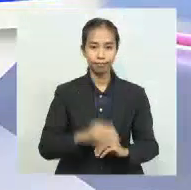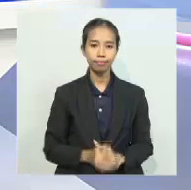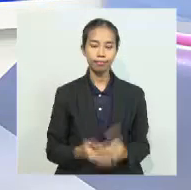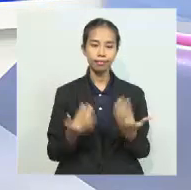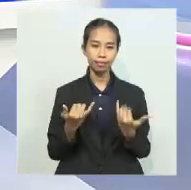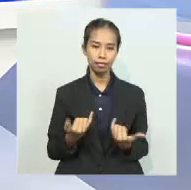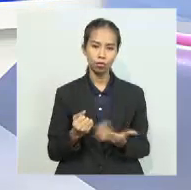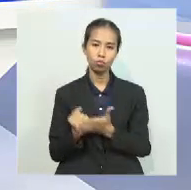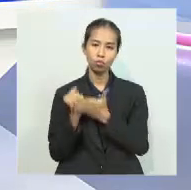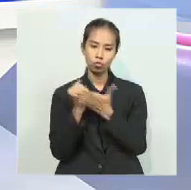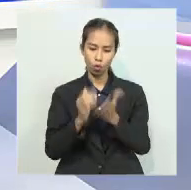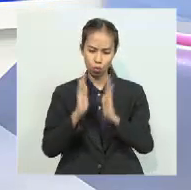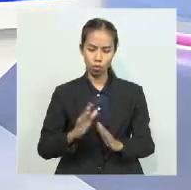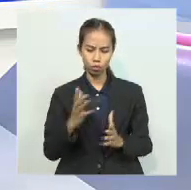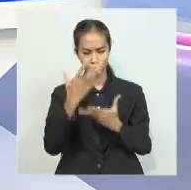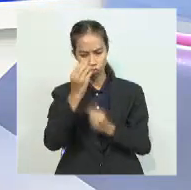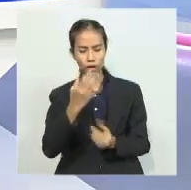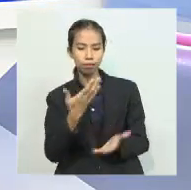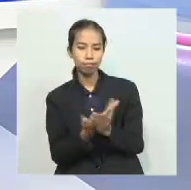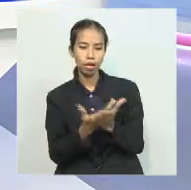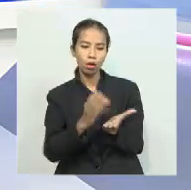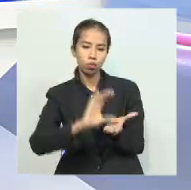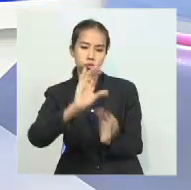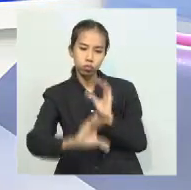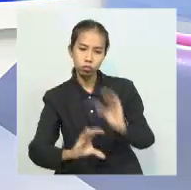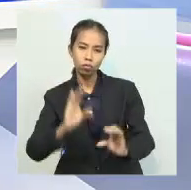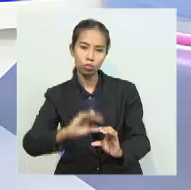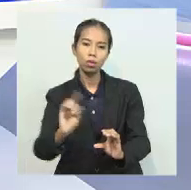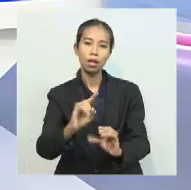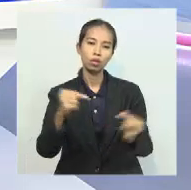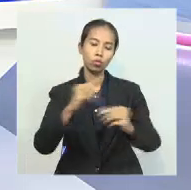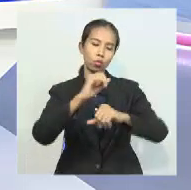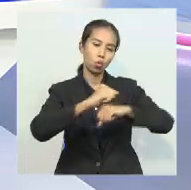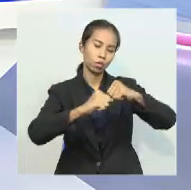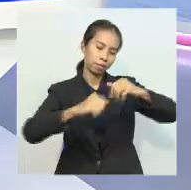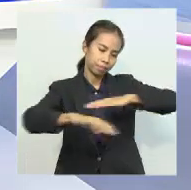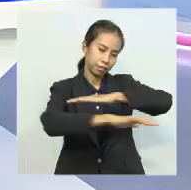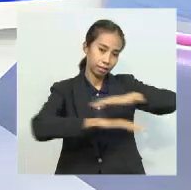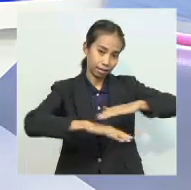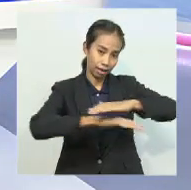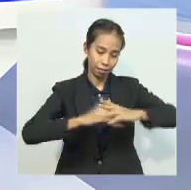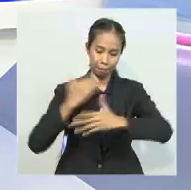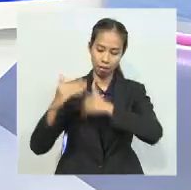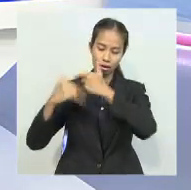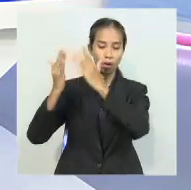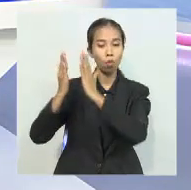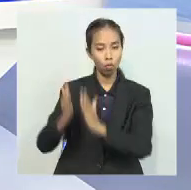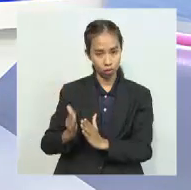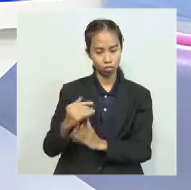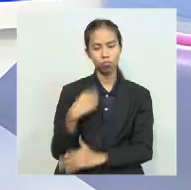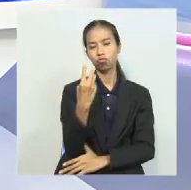หนึ่งสิ่งที่จะทำให้นักลงทุนมีความมั่นใจกับพื้นที่ EEC ของเราก็คือเรื่องของโครงสร้างพื้นฐานแล้วก็การพัฒนาบุคลากรเพราะว่า